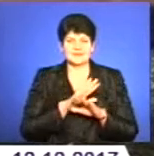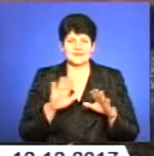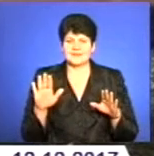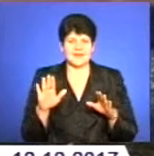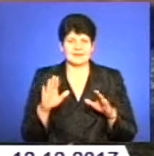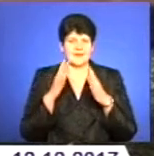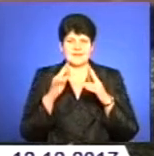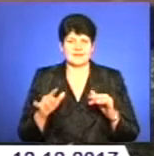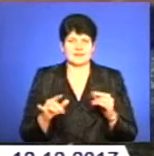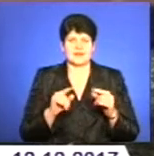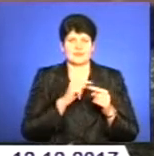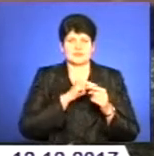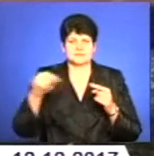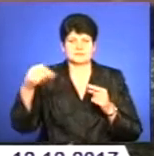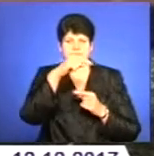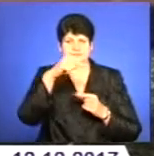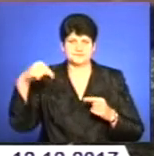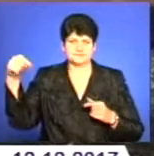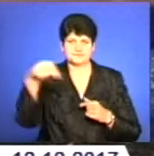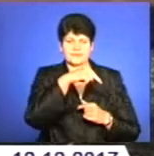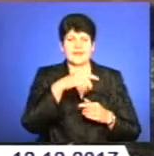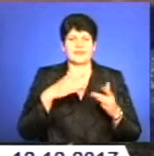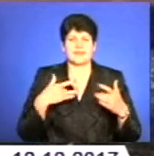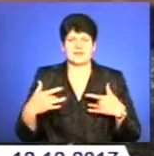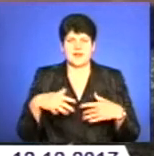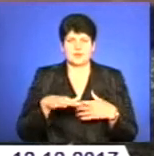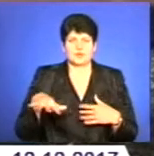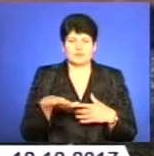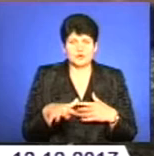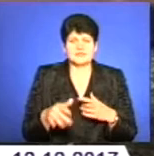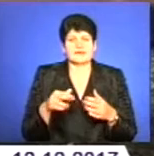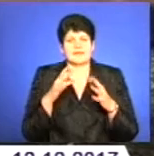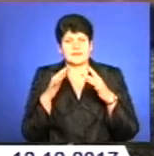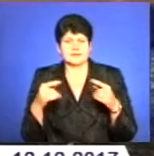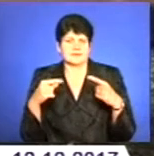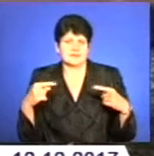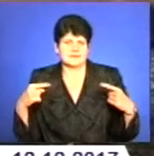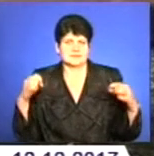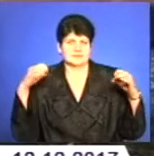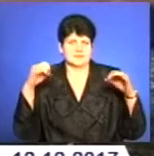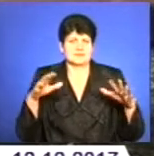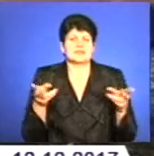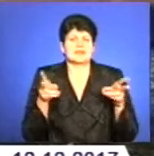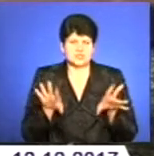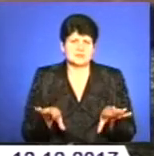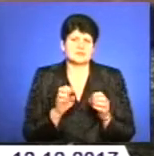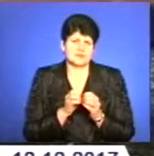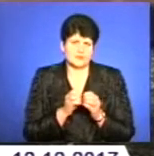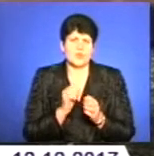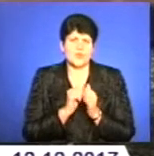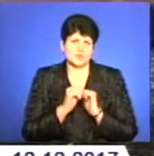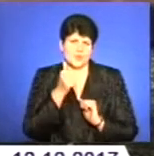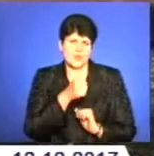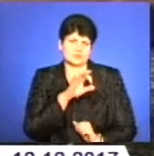периметру театральної площі. А загалом, як і ялинка, так і інша ілюмінація, яка залишається та сама, яка використовується кожного